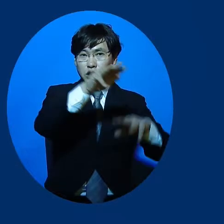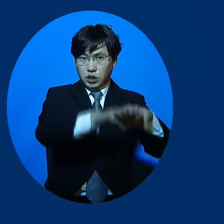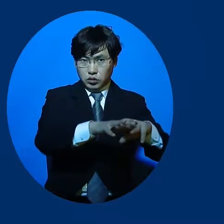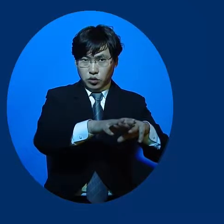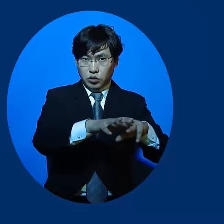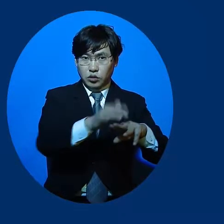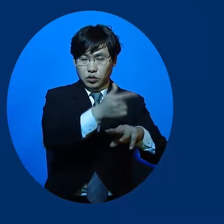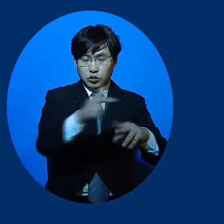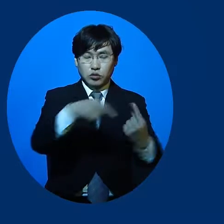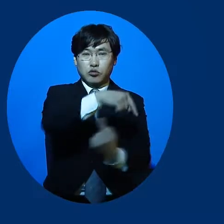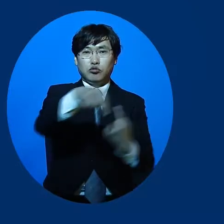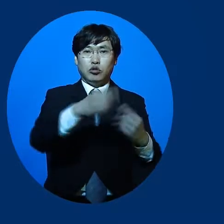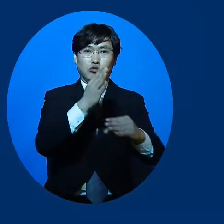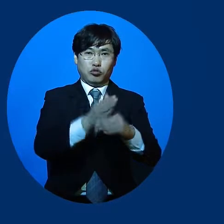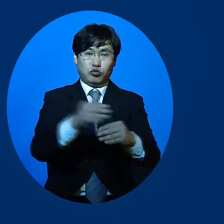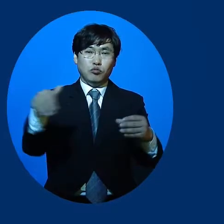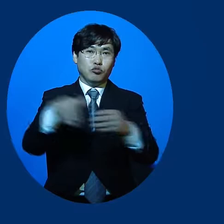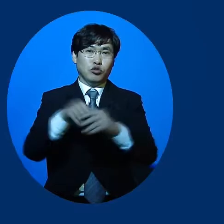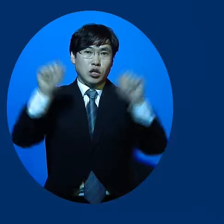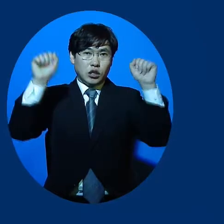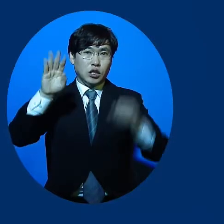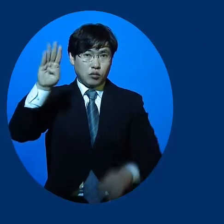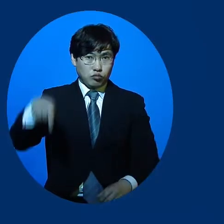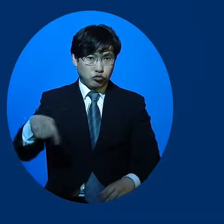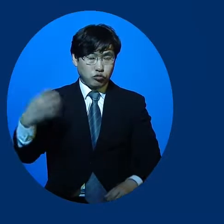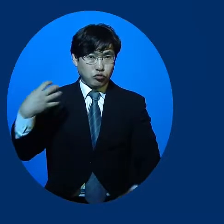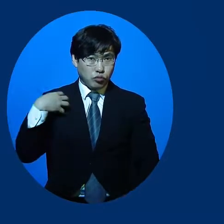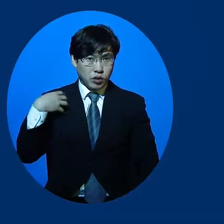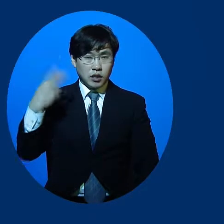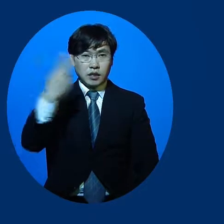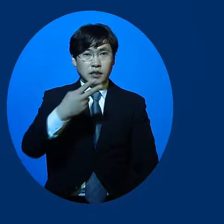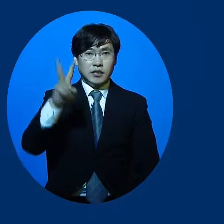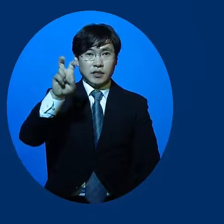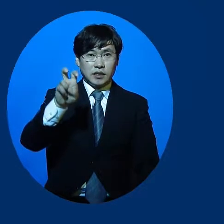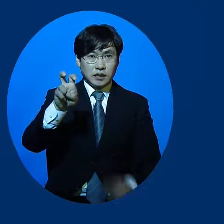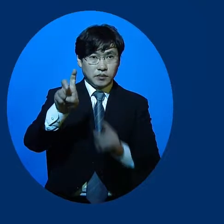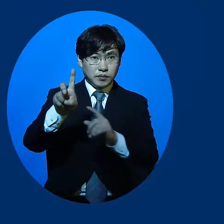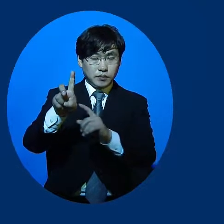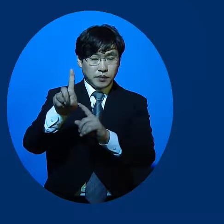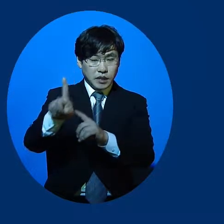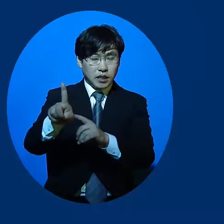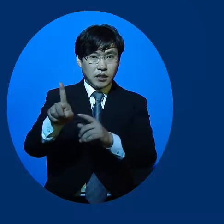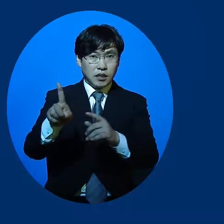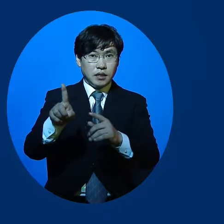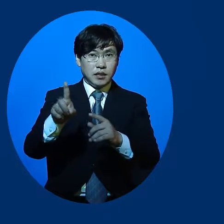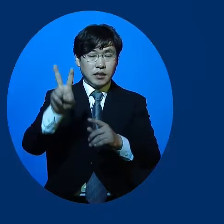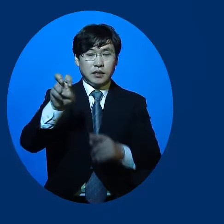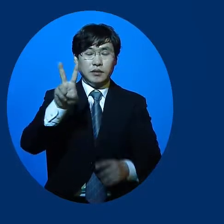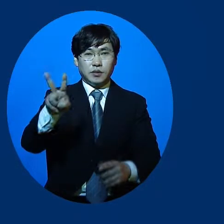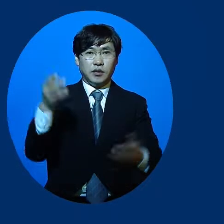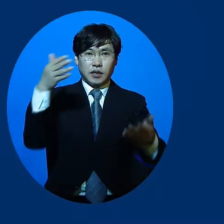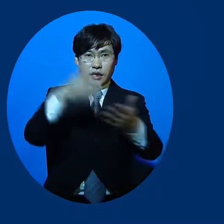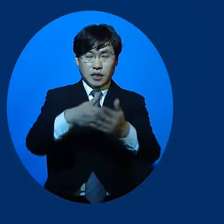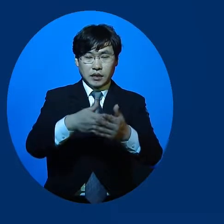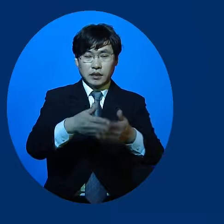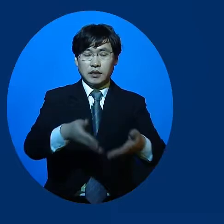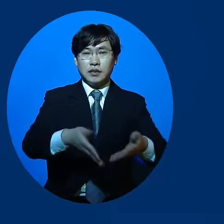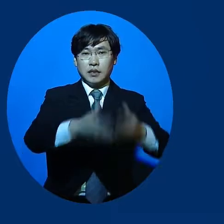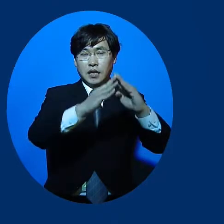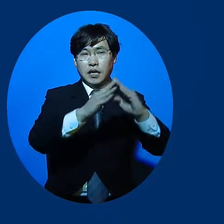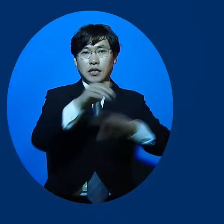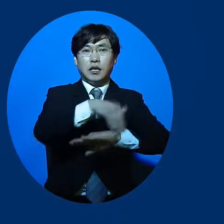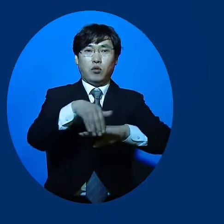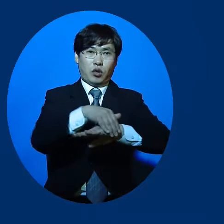중이며 문화체육관광부 소관 사업으로 2020년까지 11개소를 추가로 개소하였습니다.